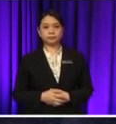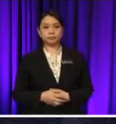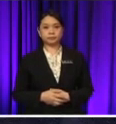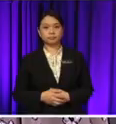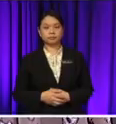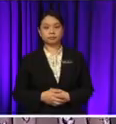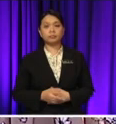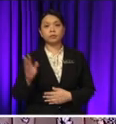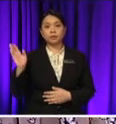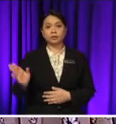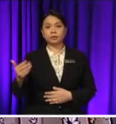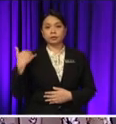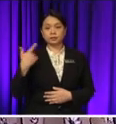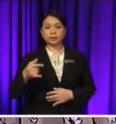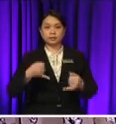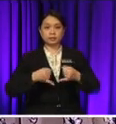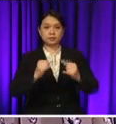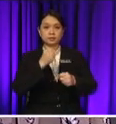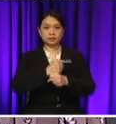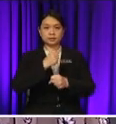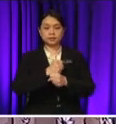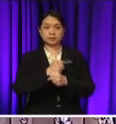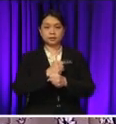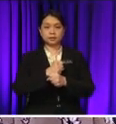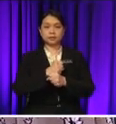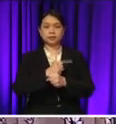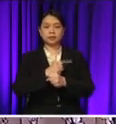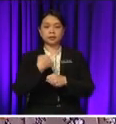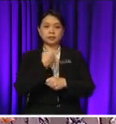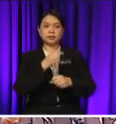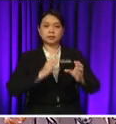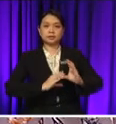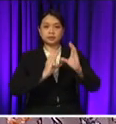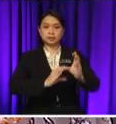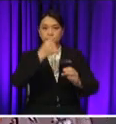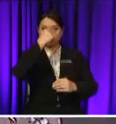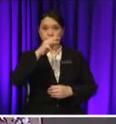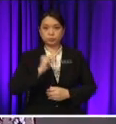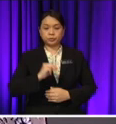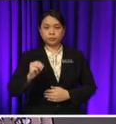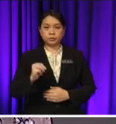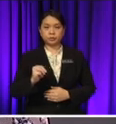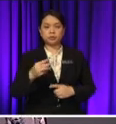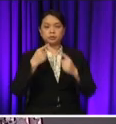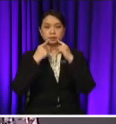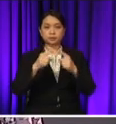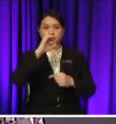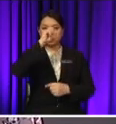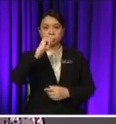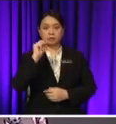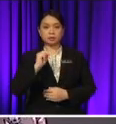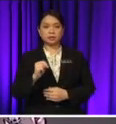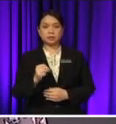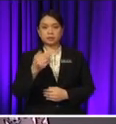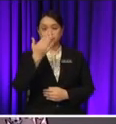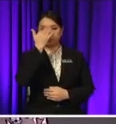adalah Jalan kerja yang kita cadangkan untuk murid-murid menjawab soalnya